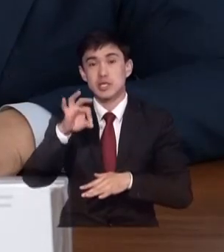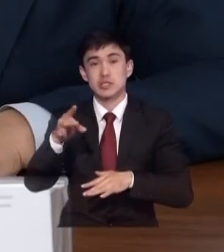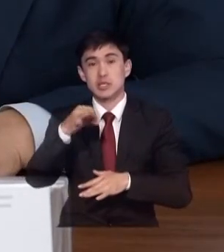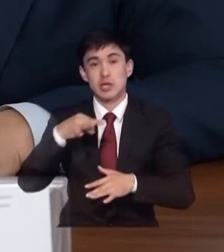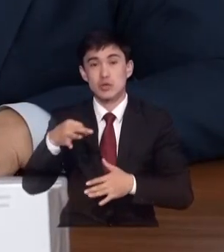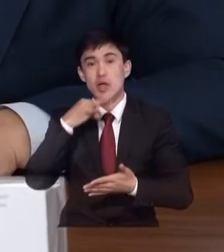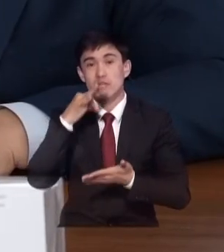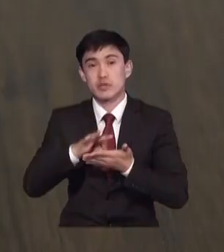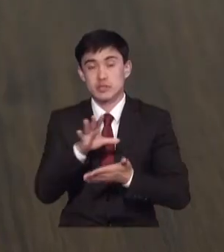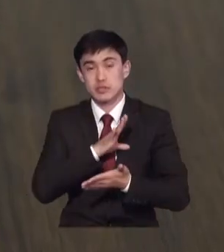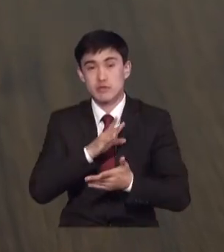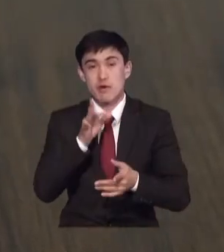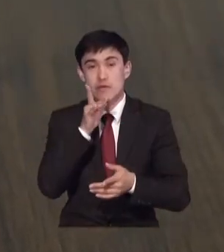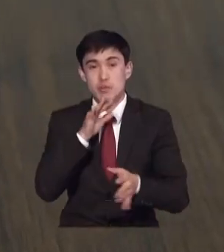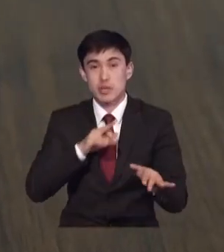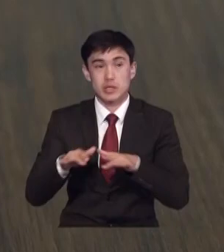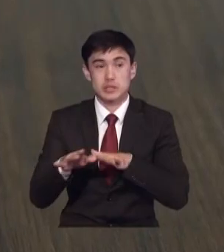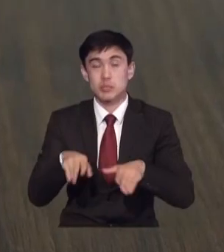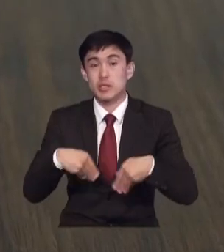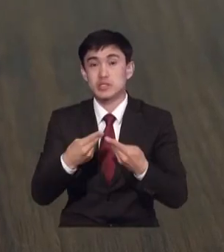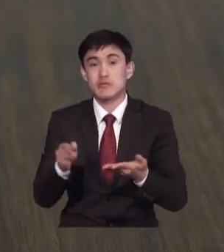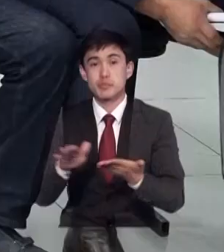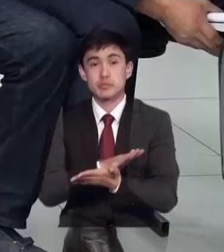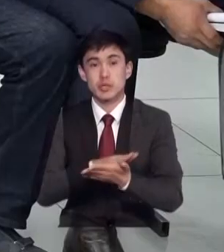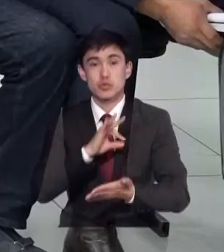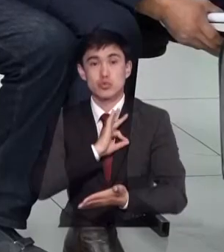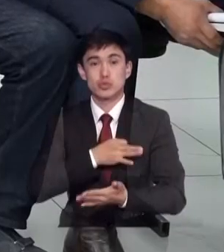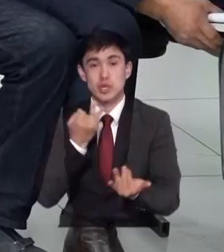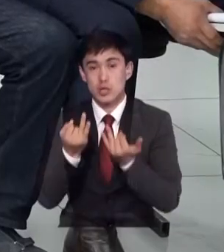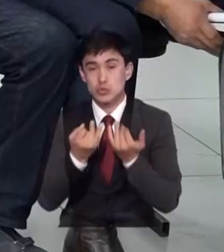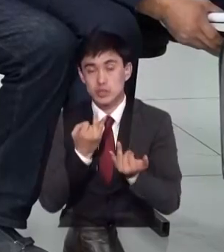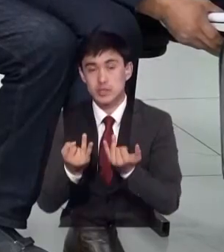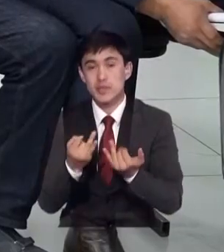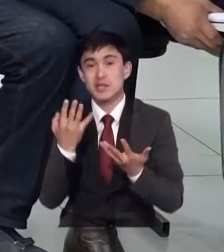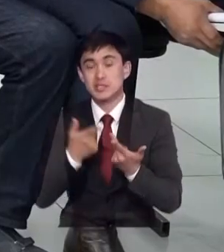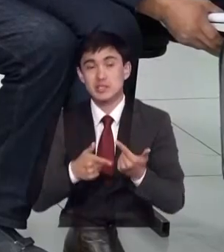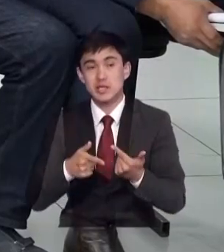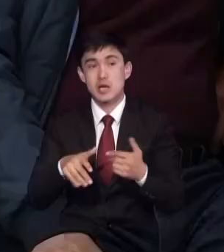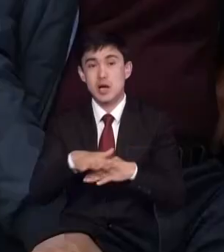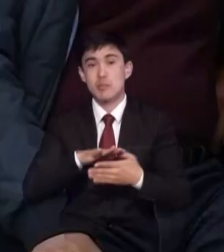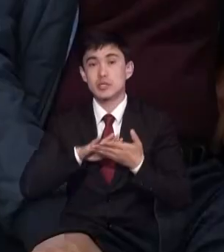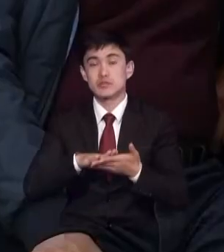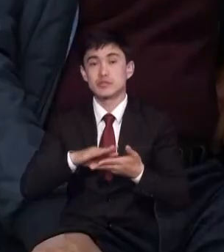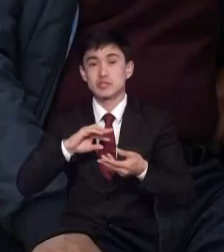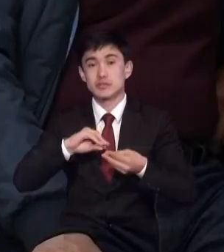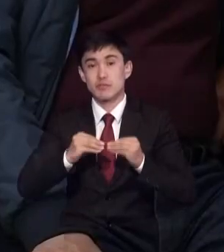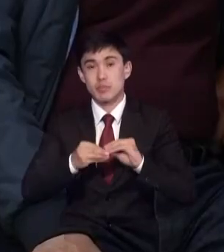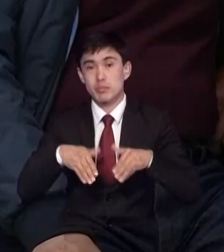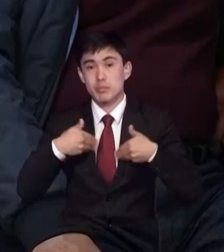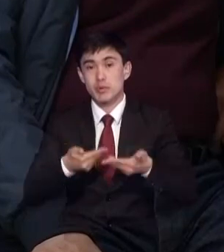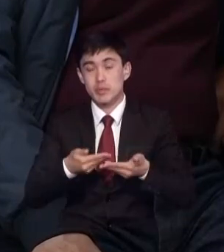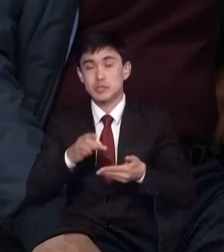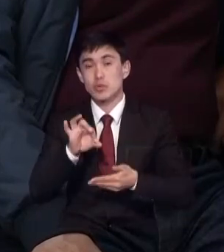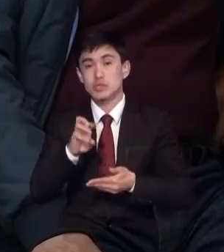исчерпывающие ответы во время традиционной акции по предоставлению бесплатной юридической консультации. Среди обратившихся со своей проблемой Сауле